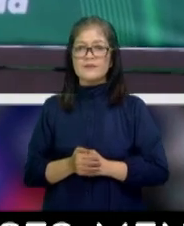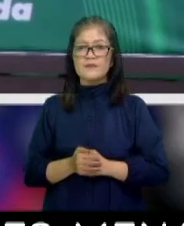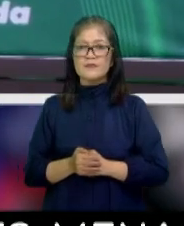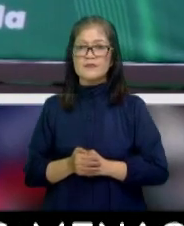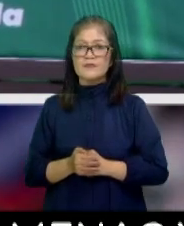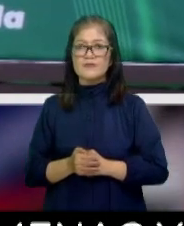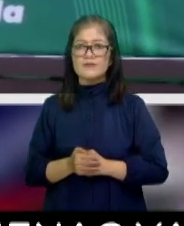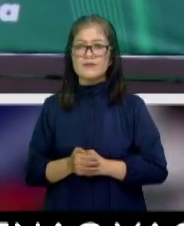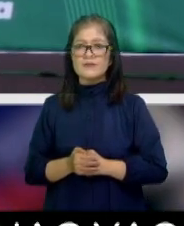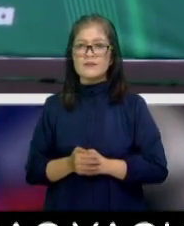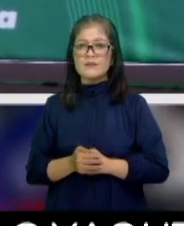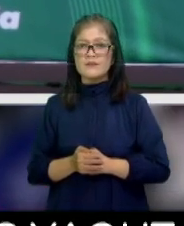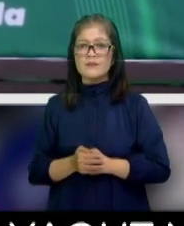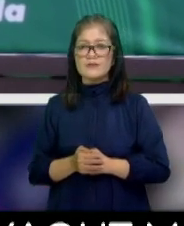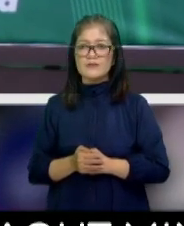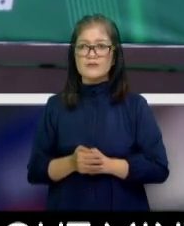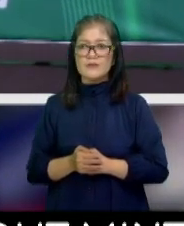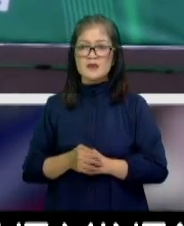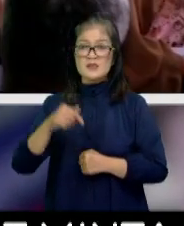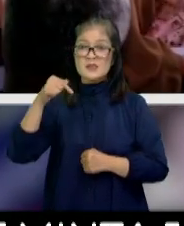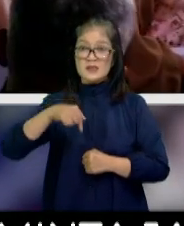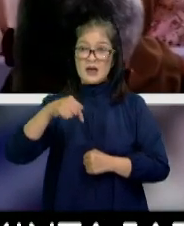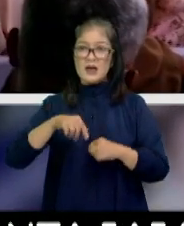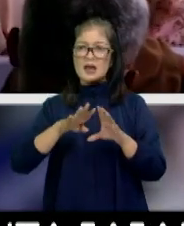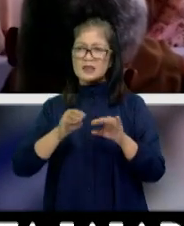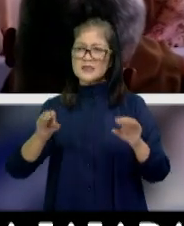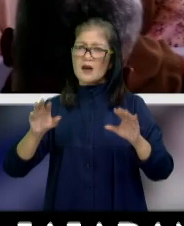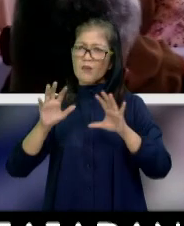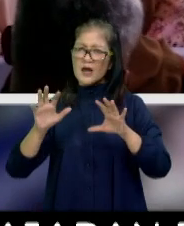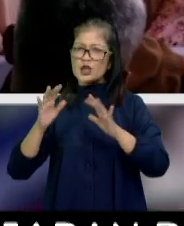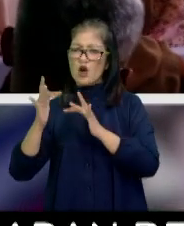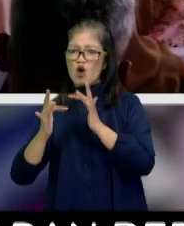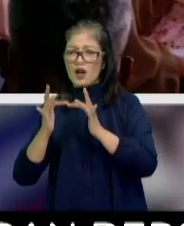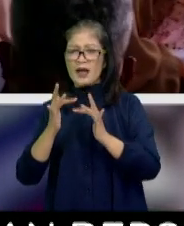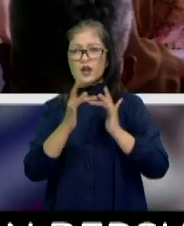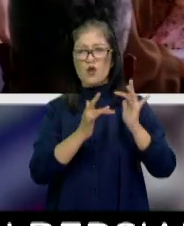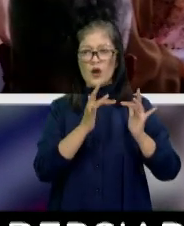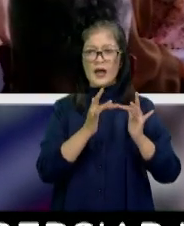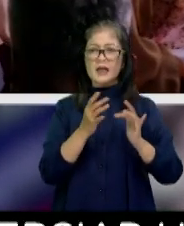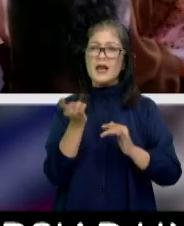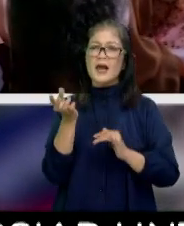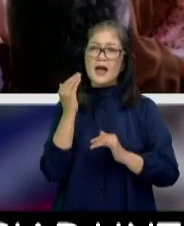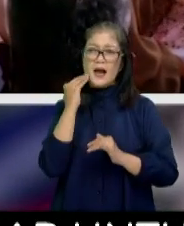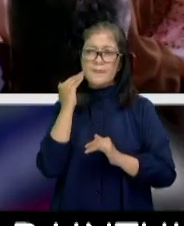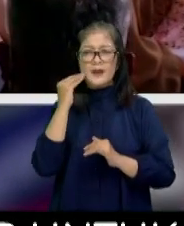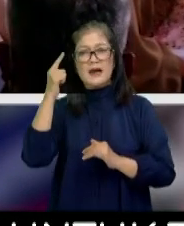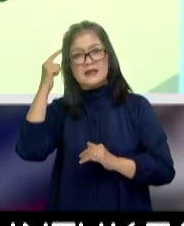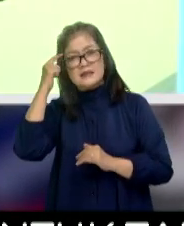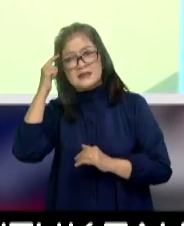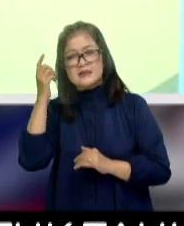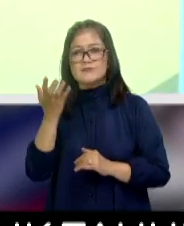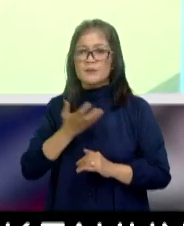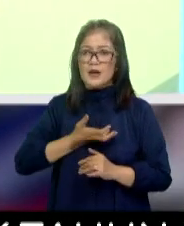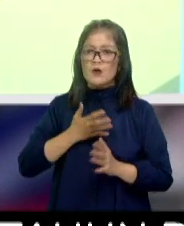berada. Dimanapun. Nah, inilah yang saya mau, kita harus mempersiapkan diri dengan ada